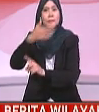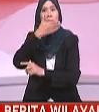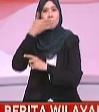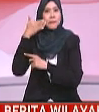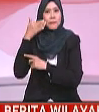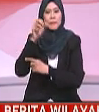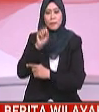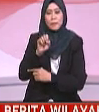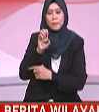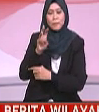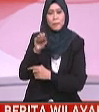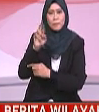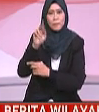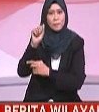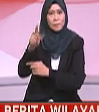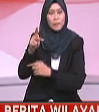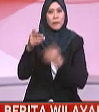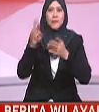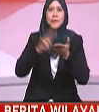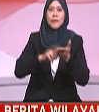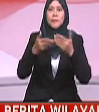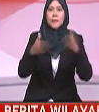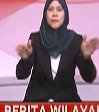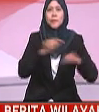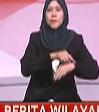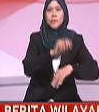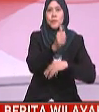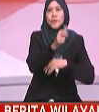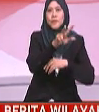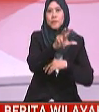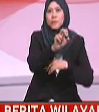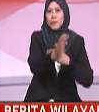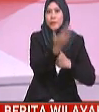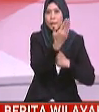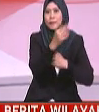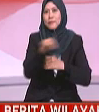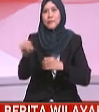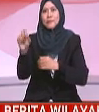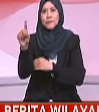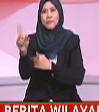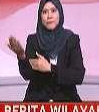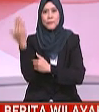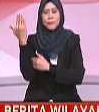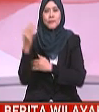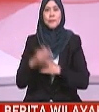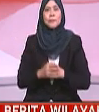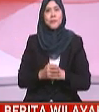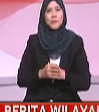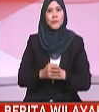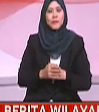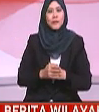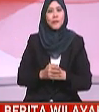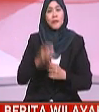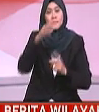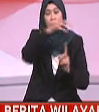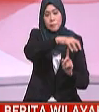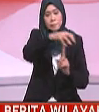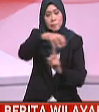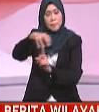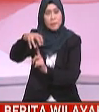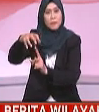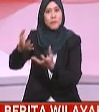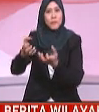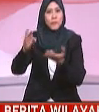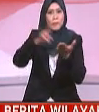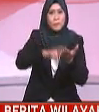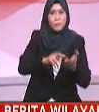Ramadan Semarak, pendaftaran dibuka seawal pukul 10.30 pagi hingga 11 pagi. Sementara itu, bagi penjaja yang ingin